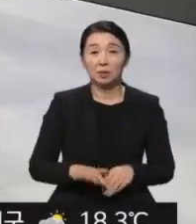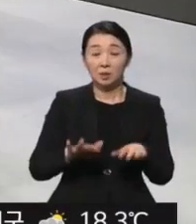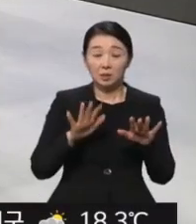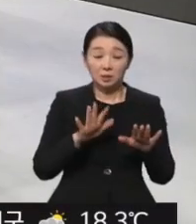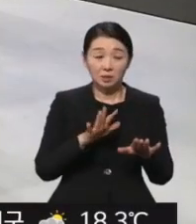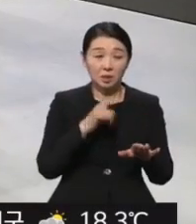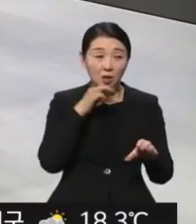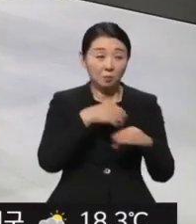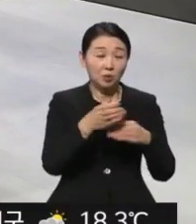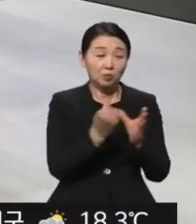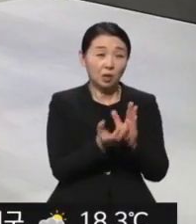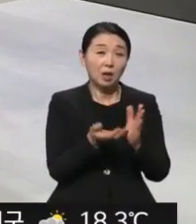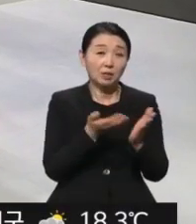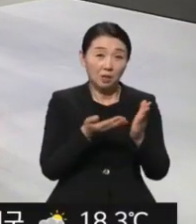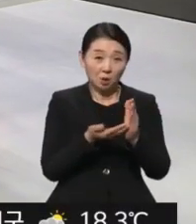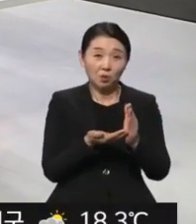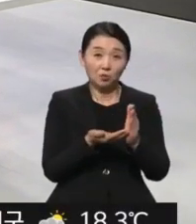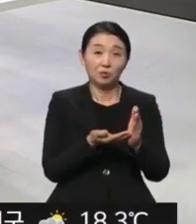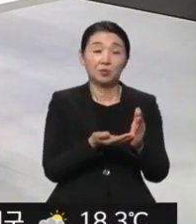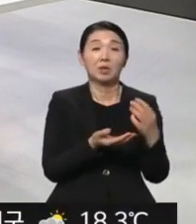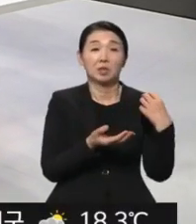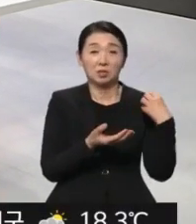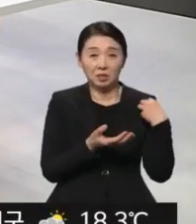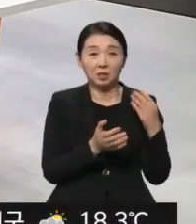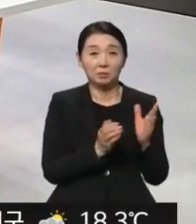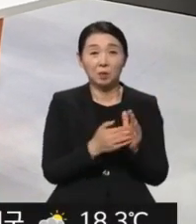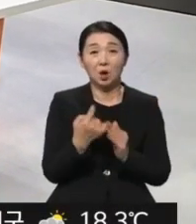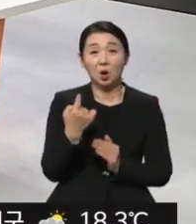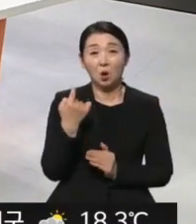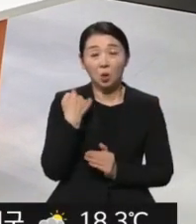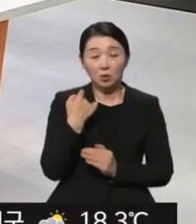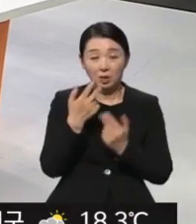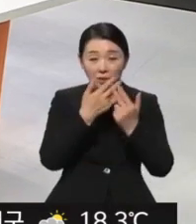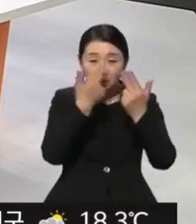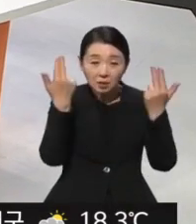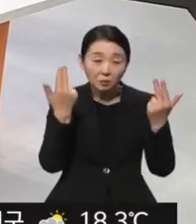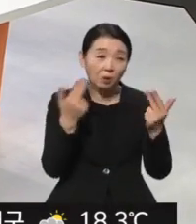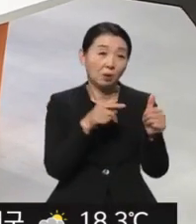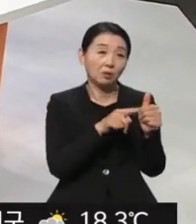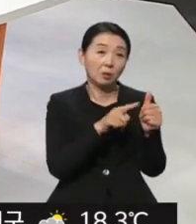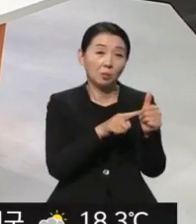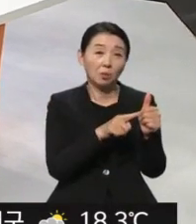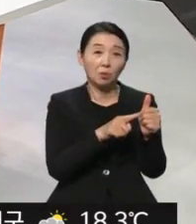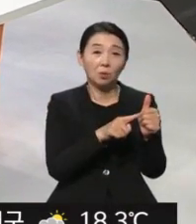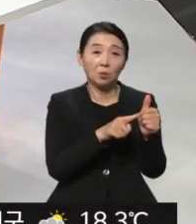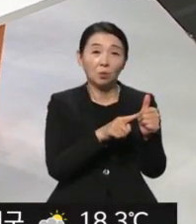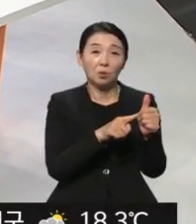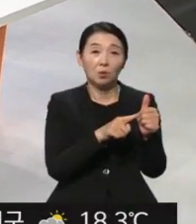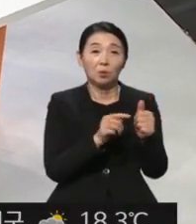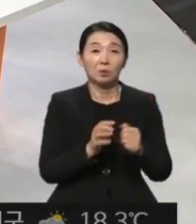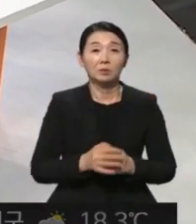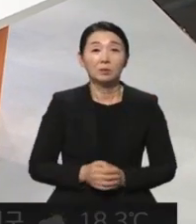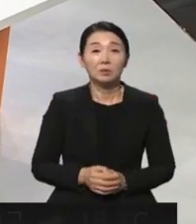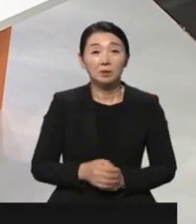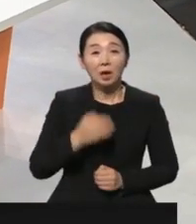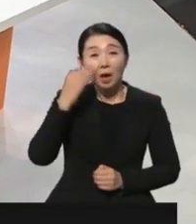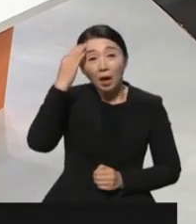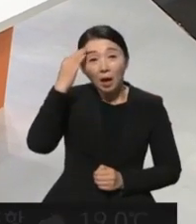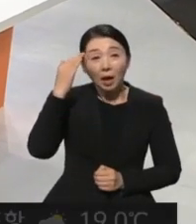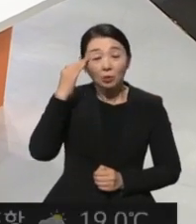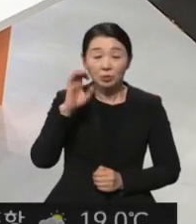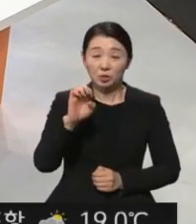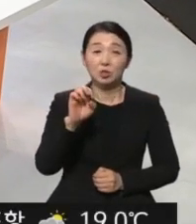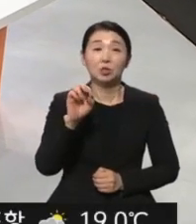현재 민주당 대변인을 맡고 있죠 김 대변인이 어제 있었던 이재명 대표와 주한 이유 대사의 비공개면담 내용을